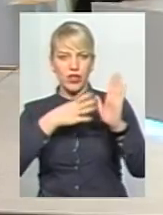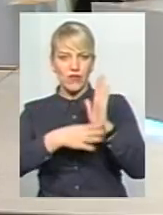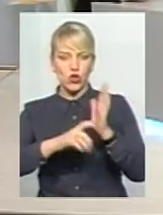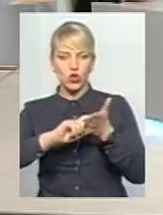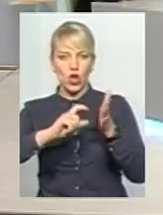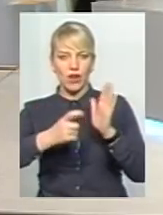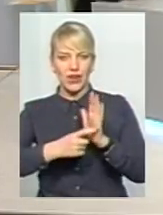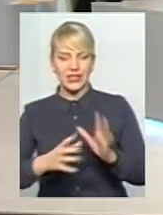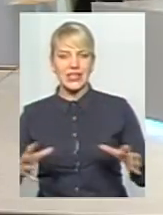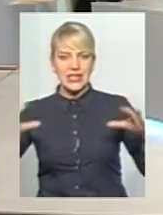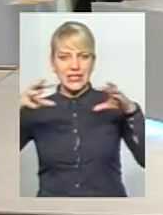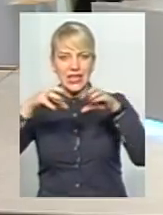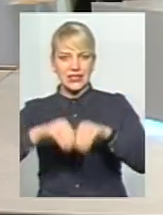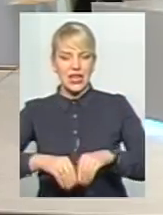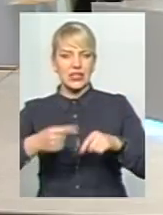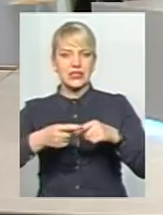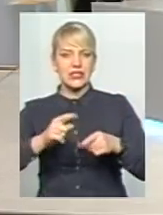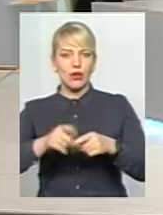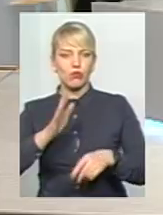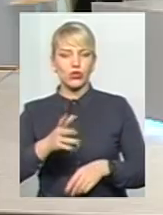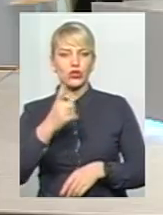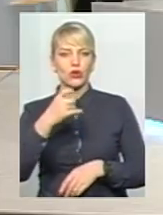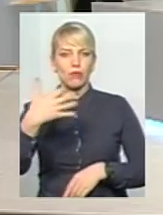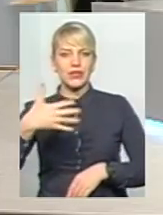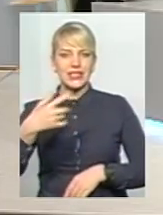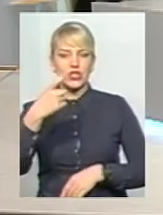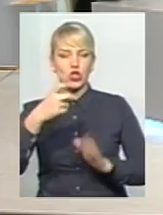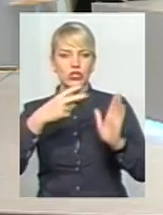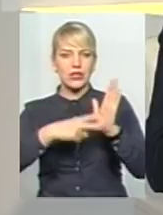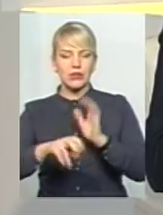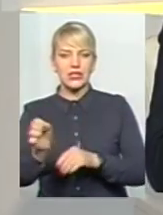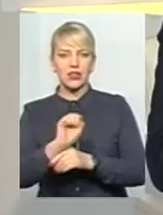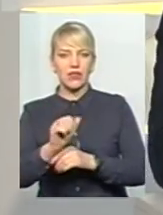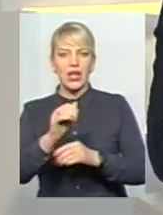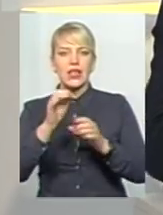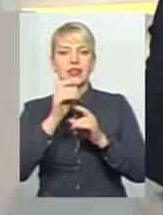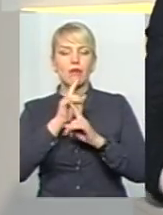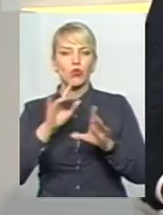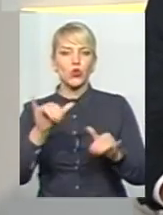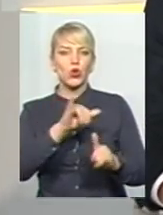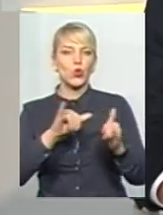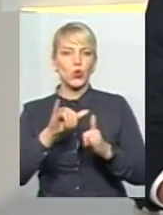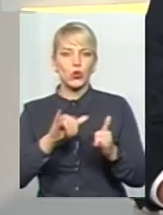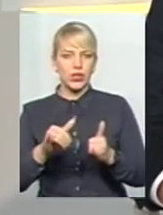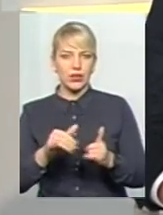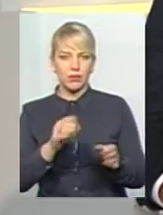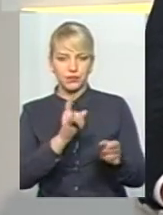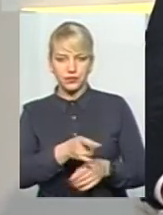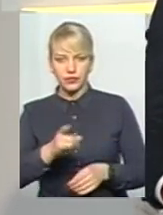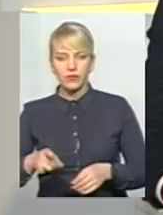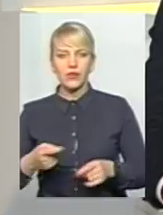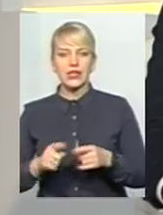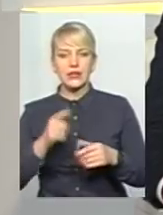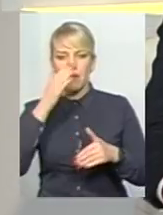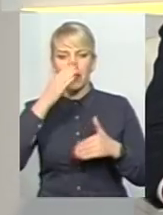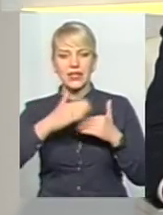такий будинок, це як мінімум 150-170 автомобілів, які просто не буде куди подіти. Це близькість безпосередньо до